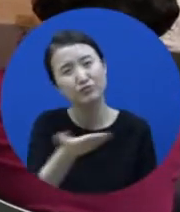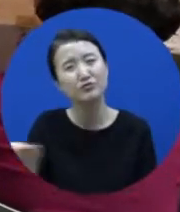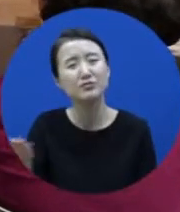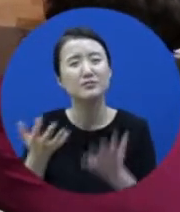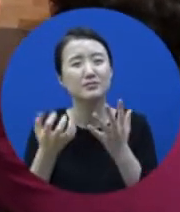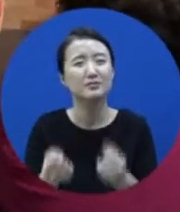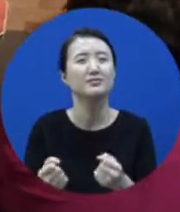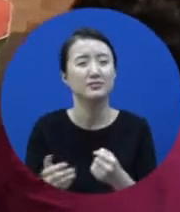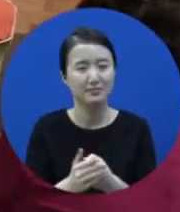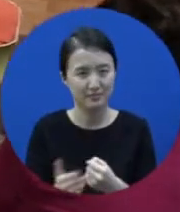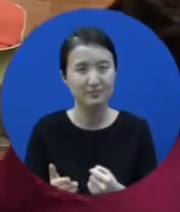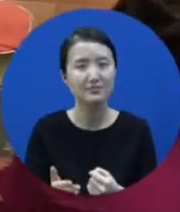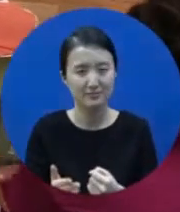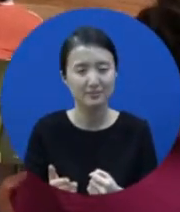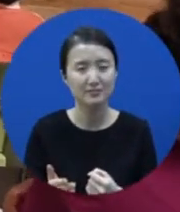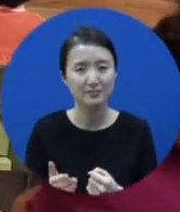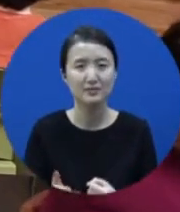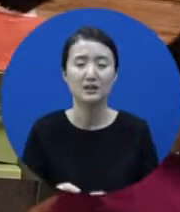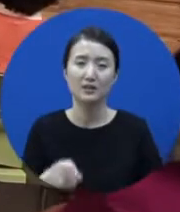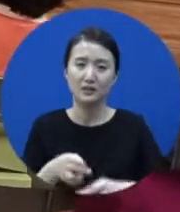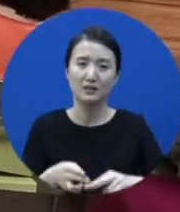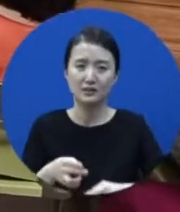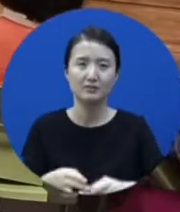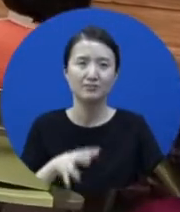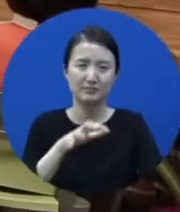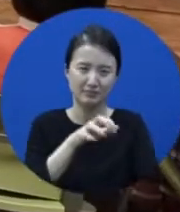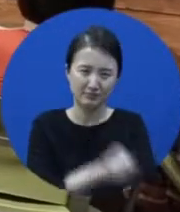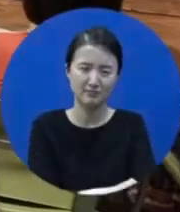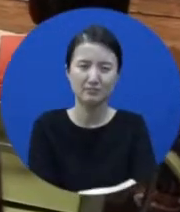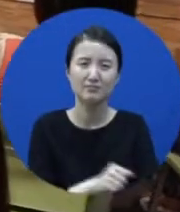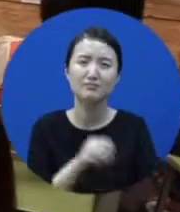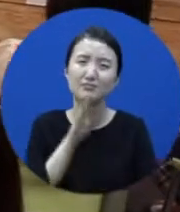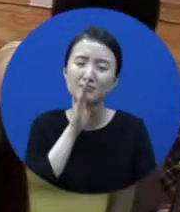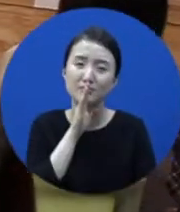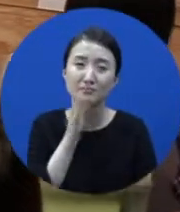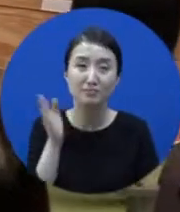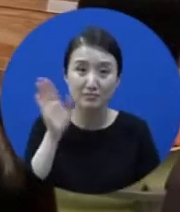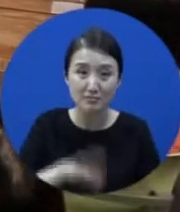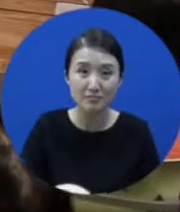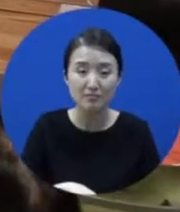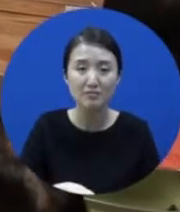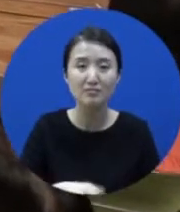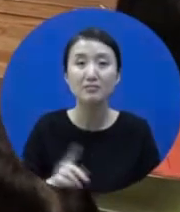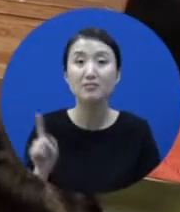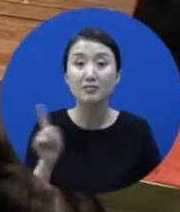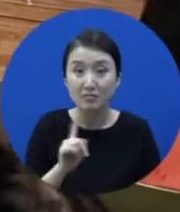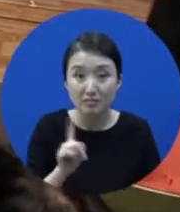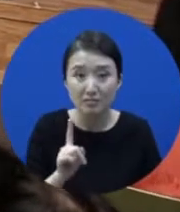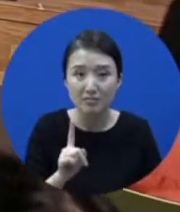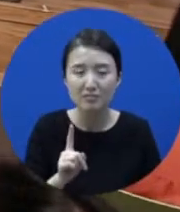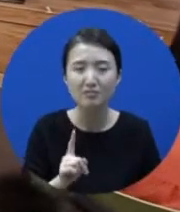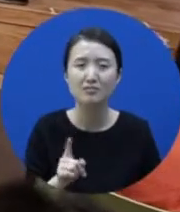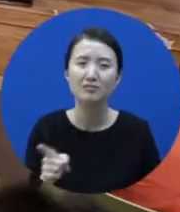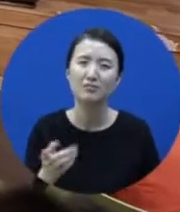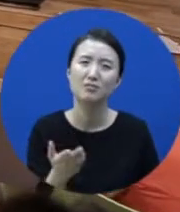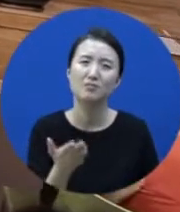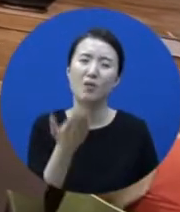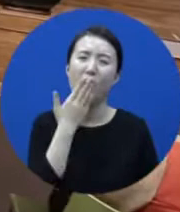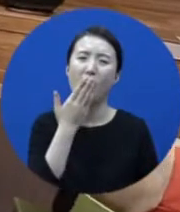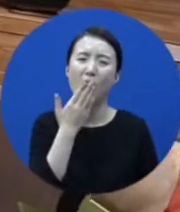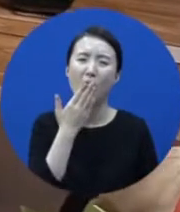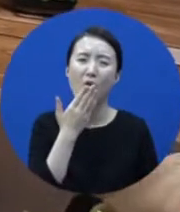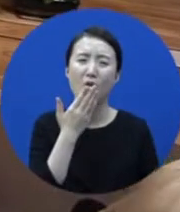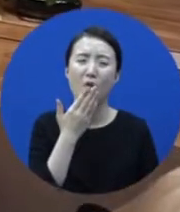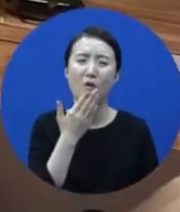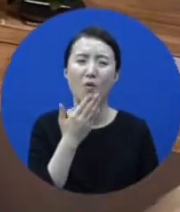실력이 훌륭하시겠지만 우리는 먹을 수가 없습니다. 그런데 그분들이 이 표현하는 너무 맛깔나 보이잖아요. 우리는